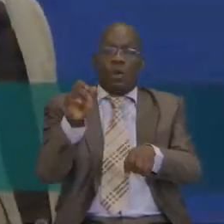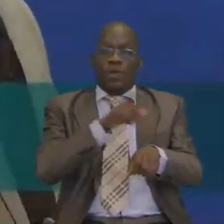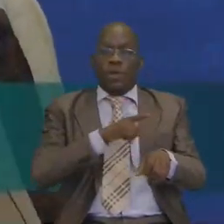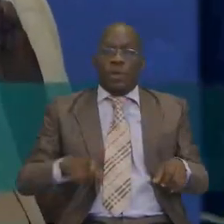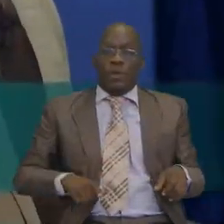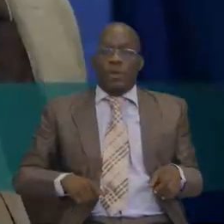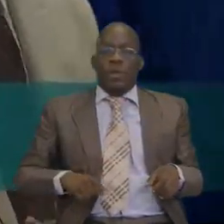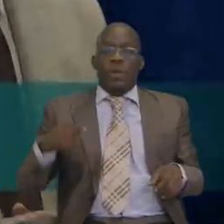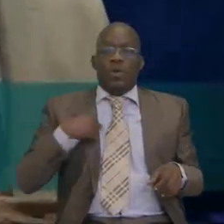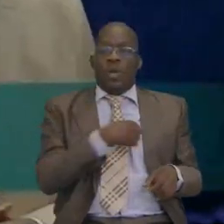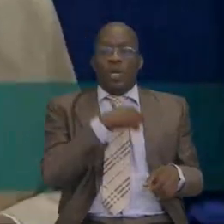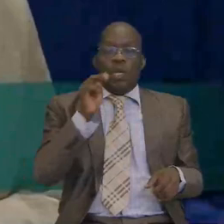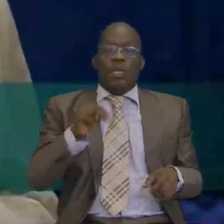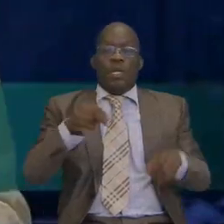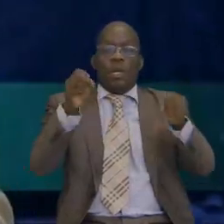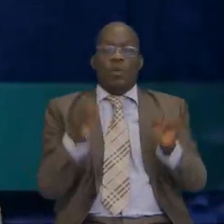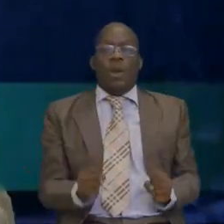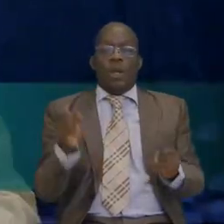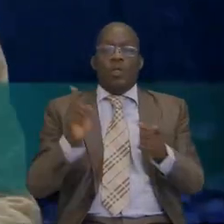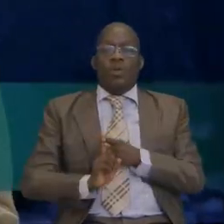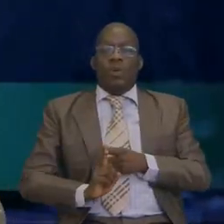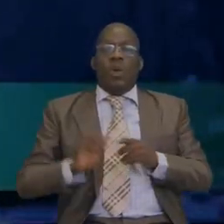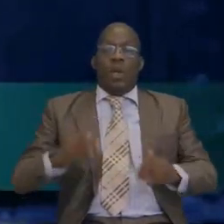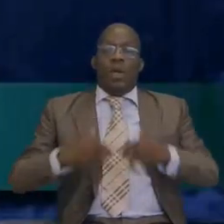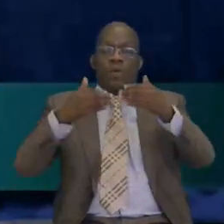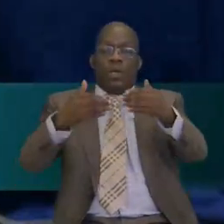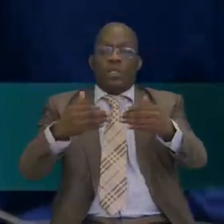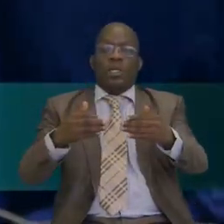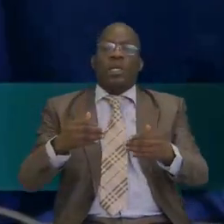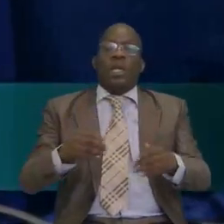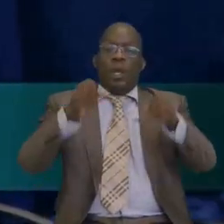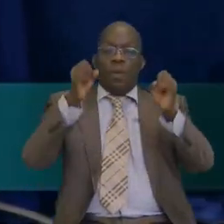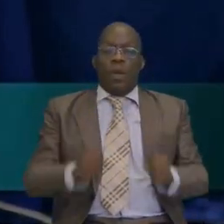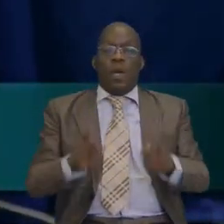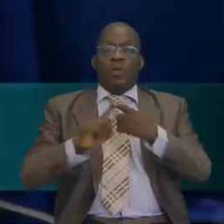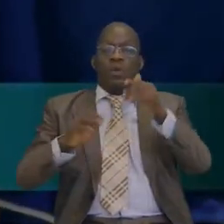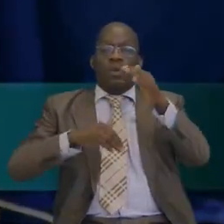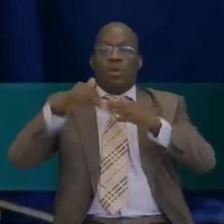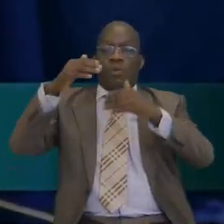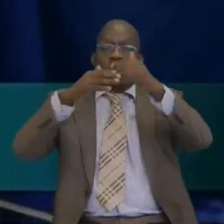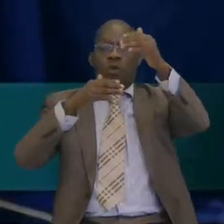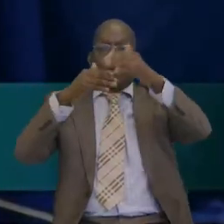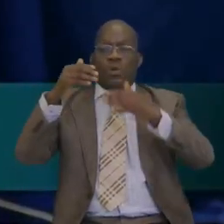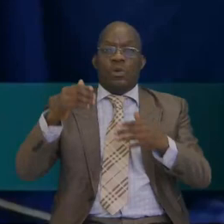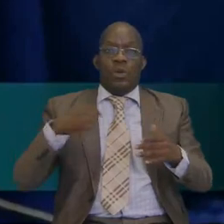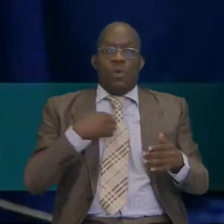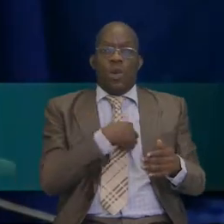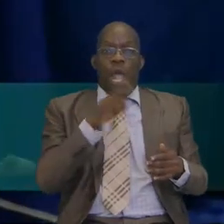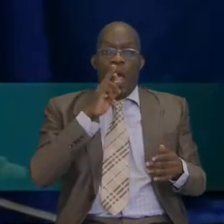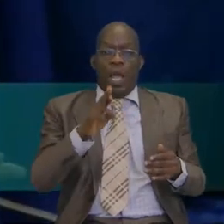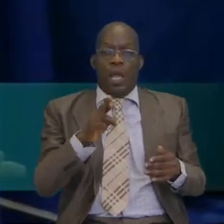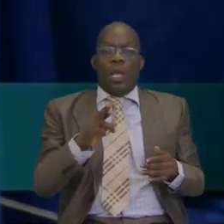de la puissance pour progresser. La puissance pour bâtir. Nous bâtissons quelque chose. Un